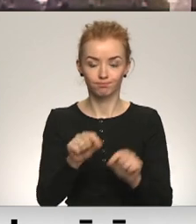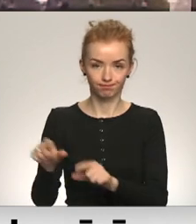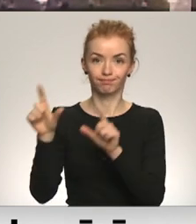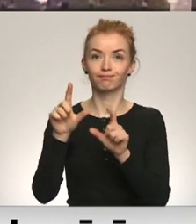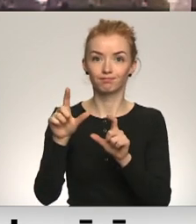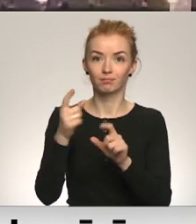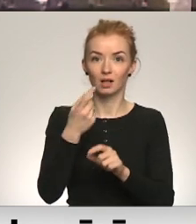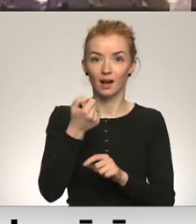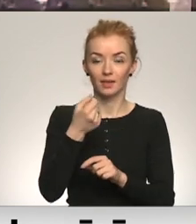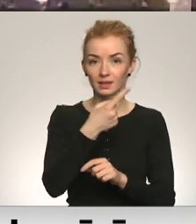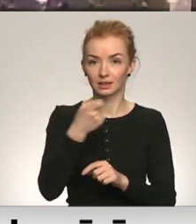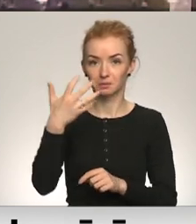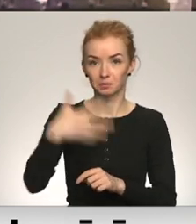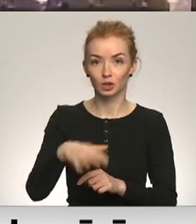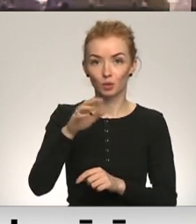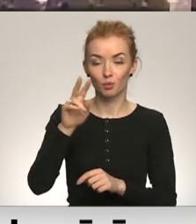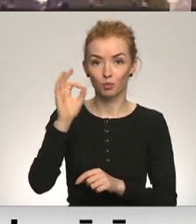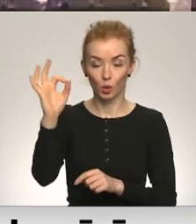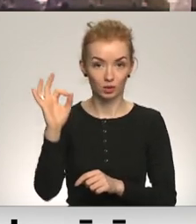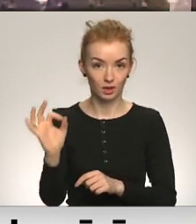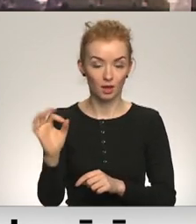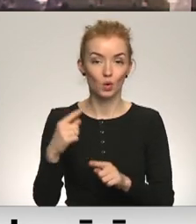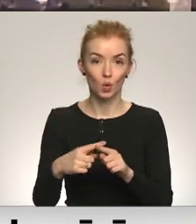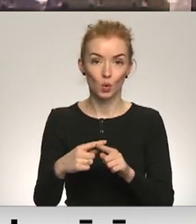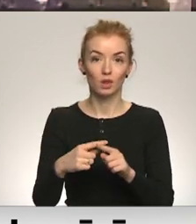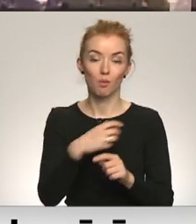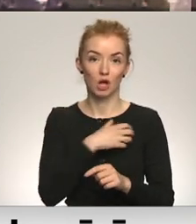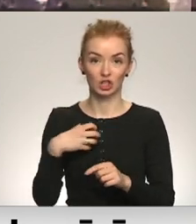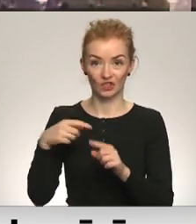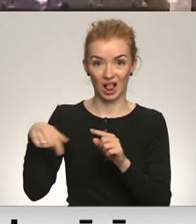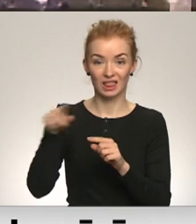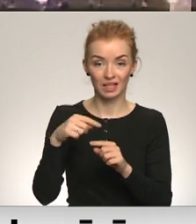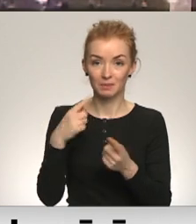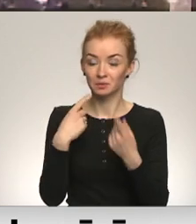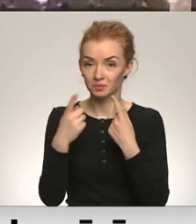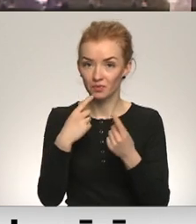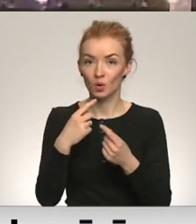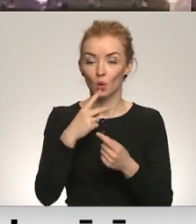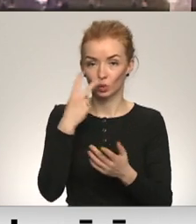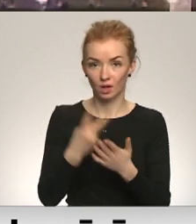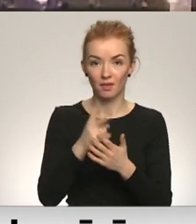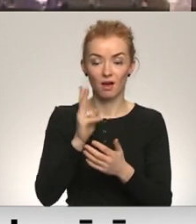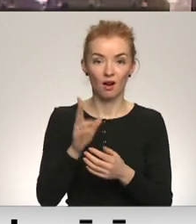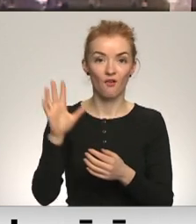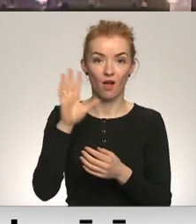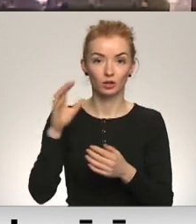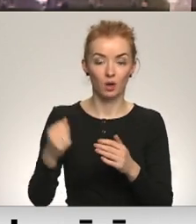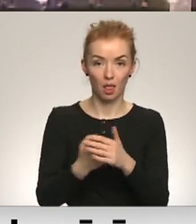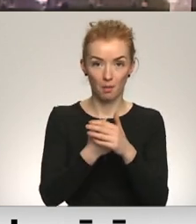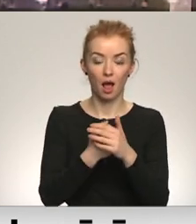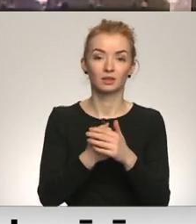gandrīz 150%. Uzrunātās pašvaldības atzīst, ka valsts kompensācija mājokļu pabalstam, kā